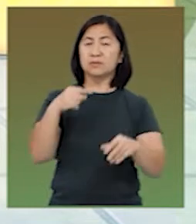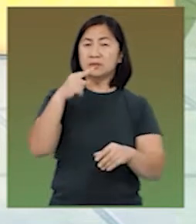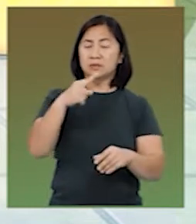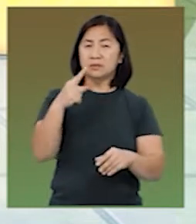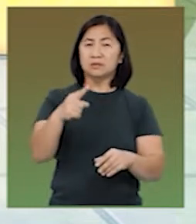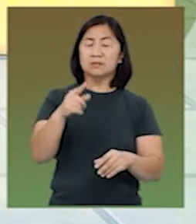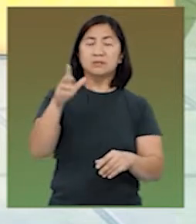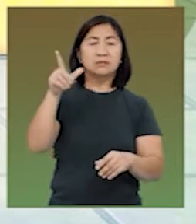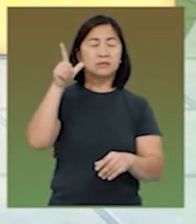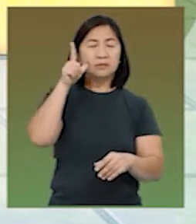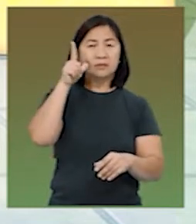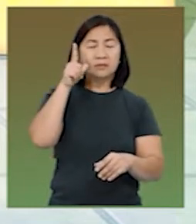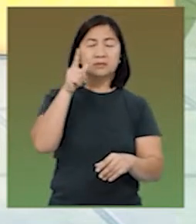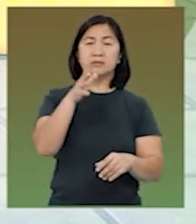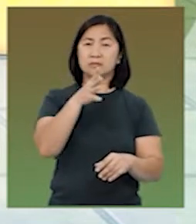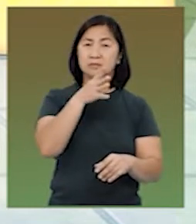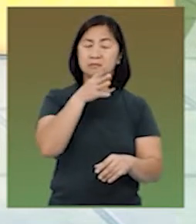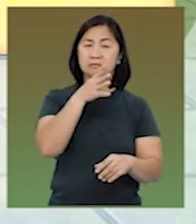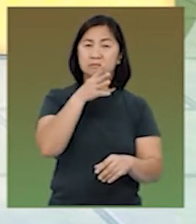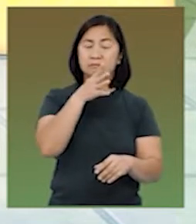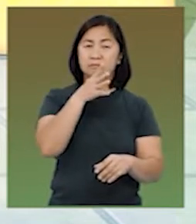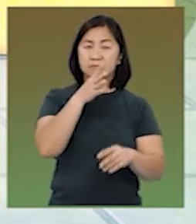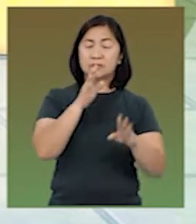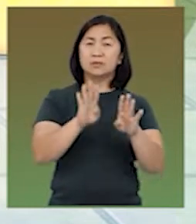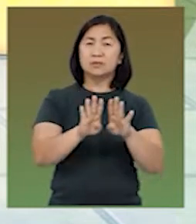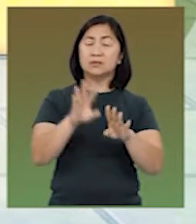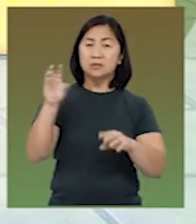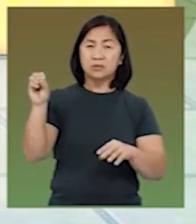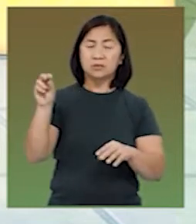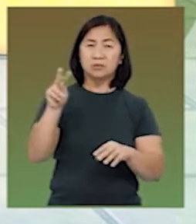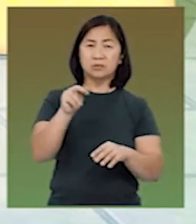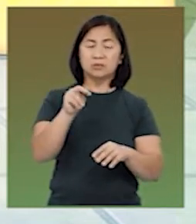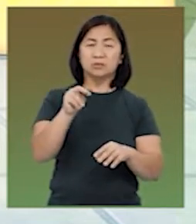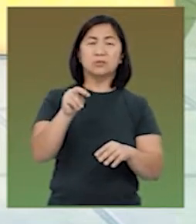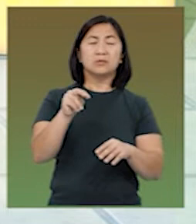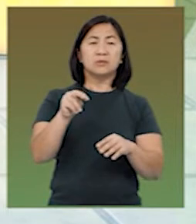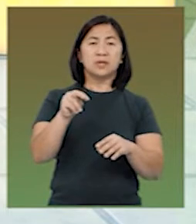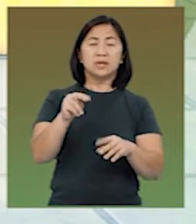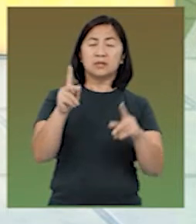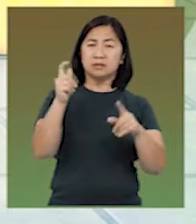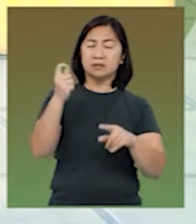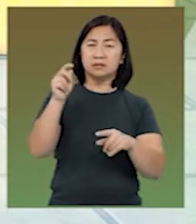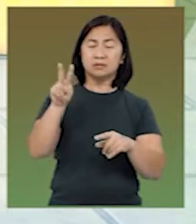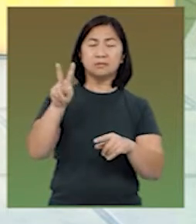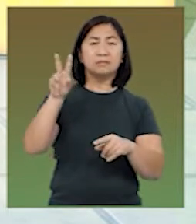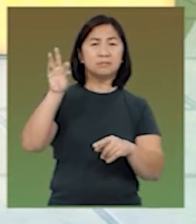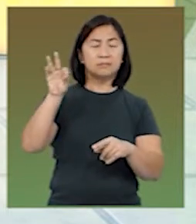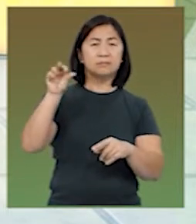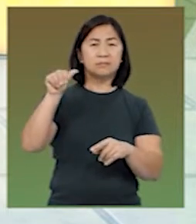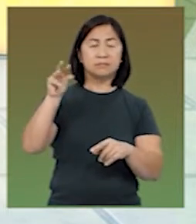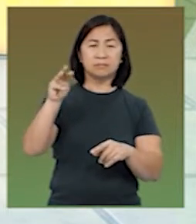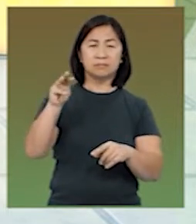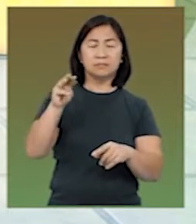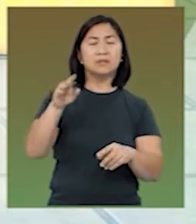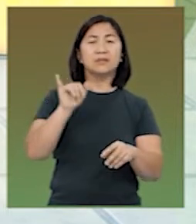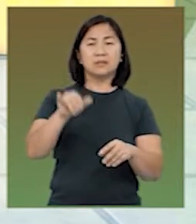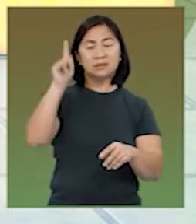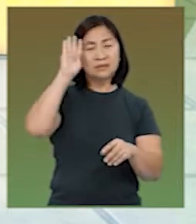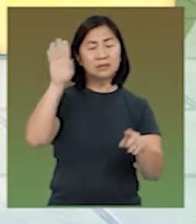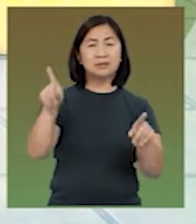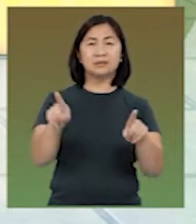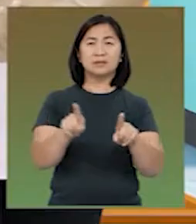sabi ko kay Lina, inay. Bubuksan ko na po ang TV dahil 9 a.m. na po. Sige, kuya!